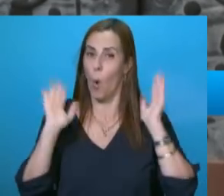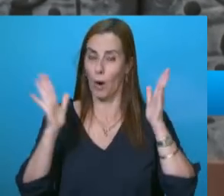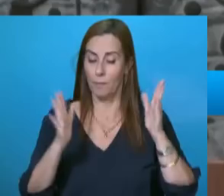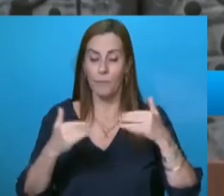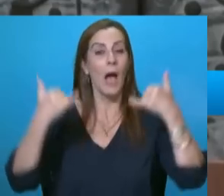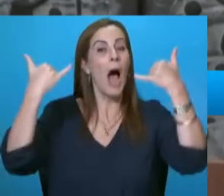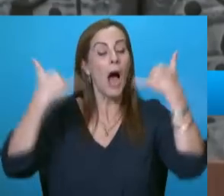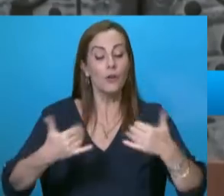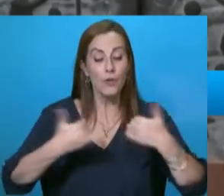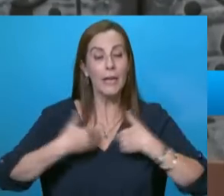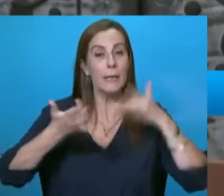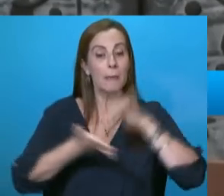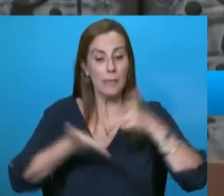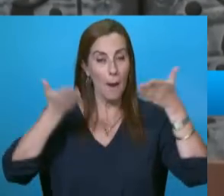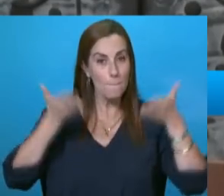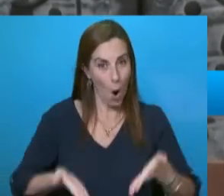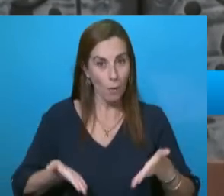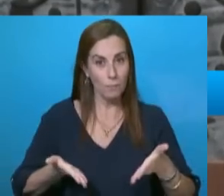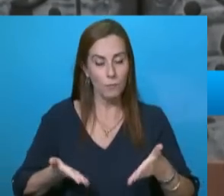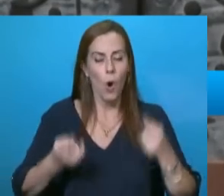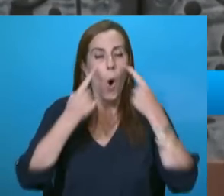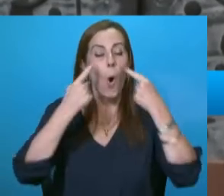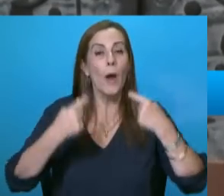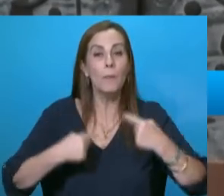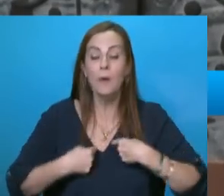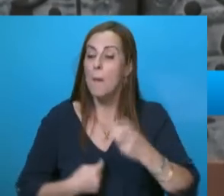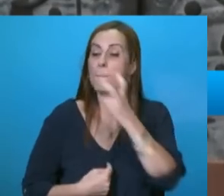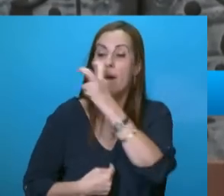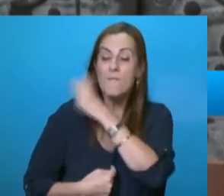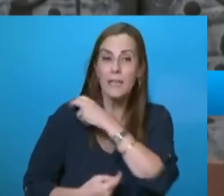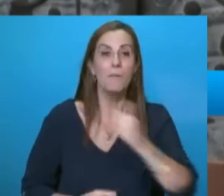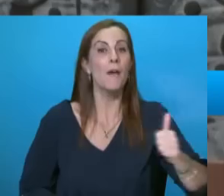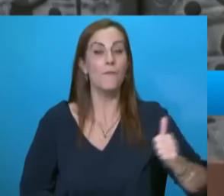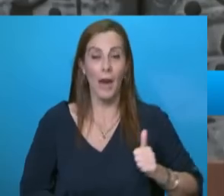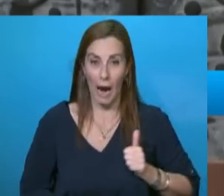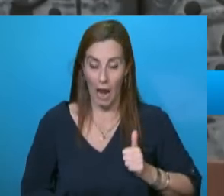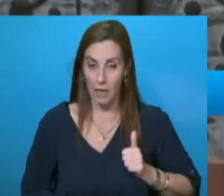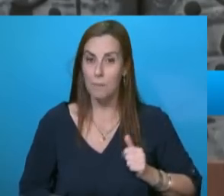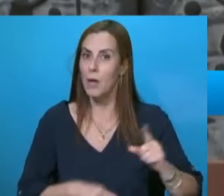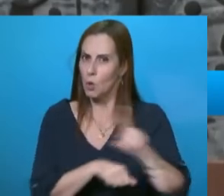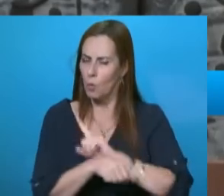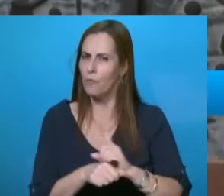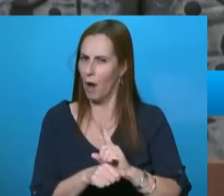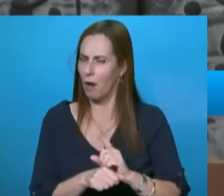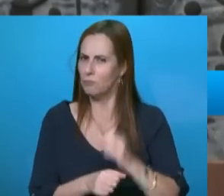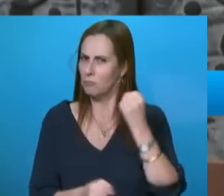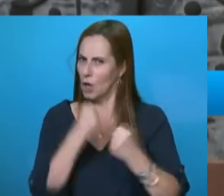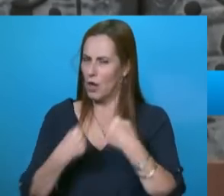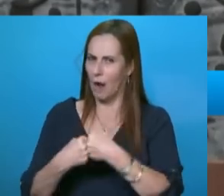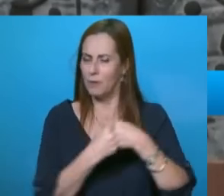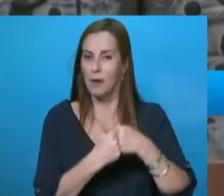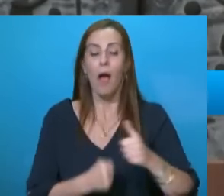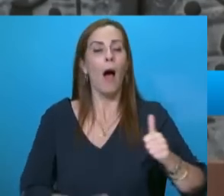הזו שאנו עומדים כאן, מביטים בנו מפקדי וחיילי צה"ל בתקופה רגישה ומאתגרת. הם